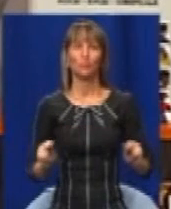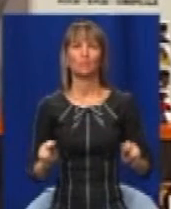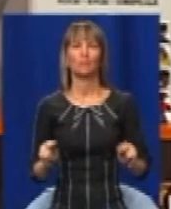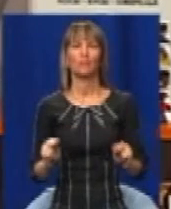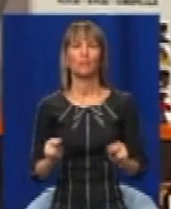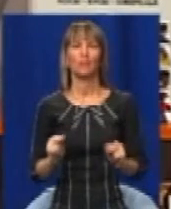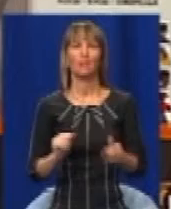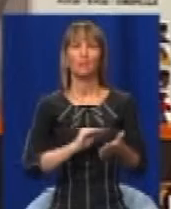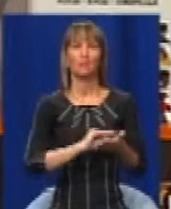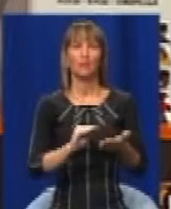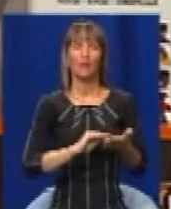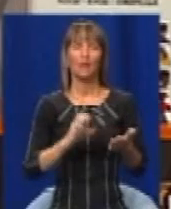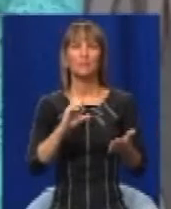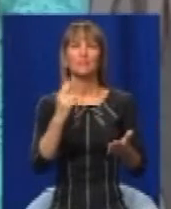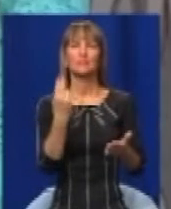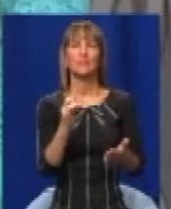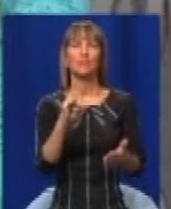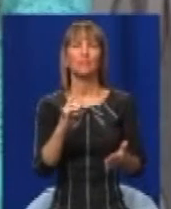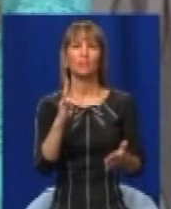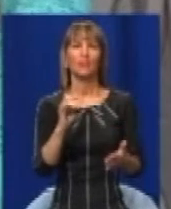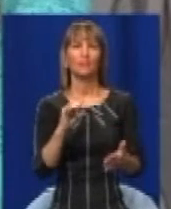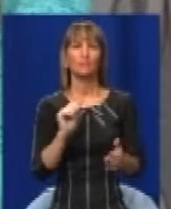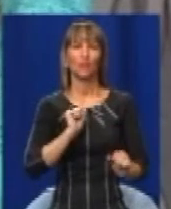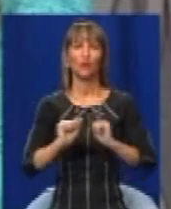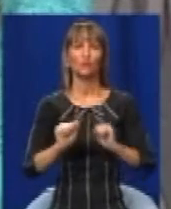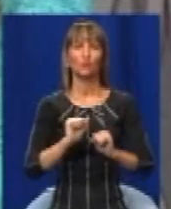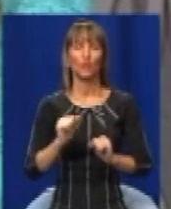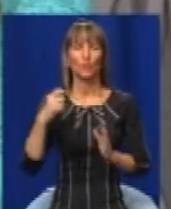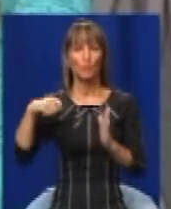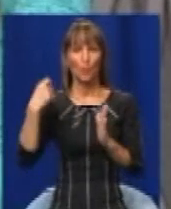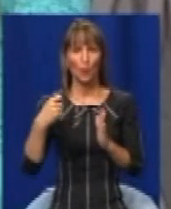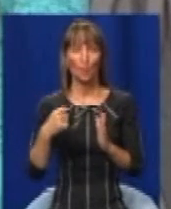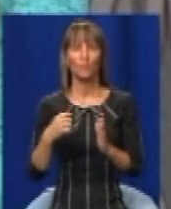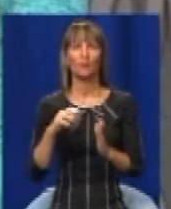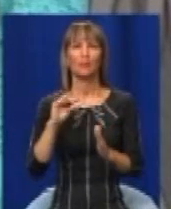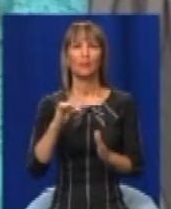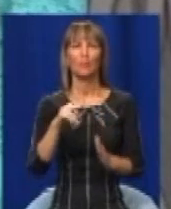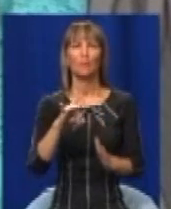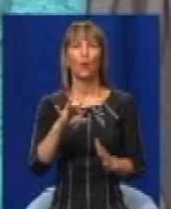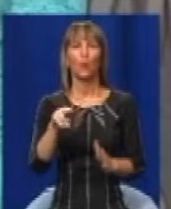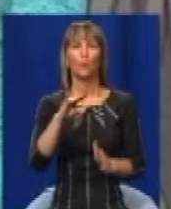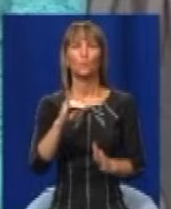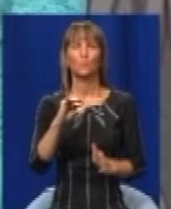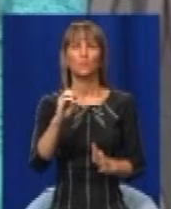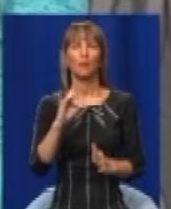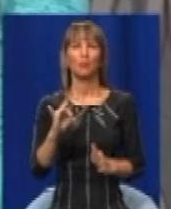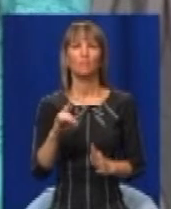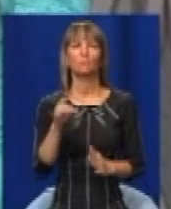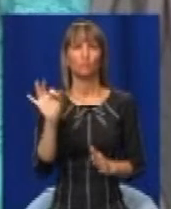сценарист, режисер і продюсер. А чому так? Чому от в них, вони що, часто стикуються із стресом або з якимись там